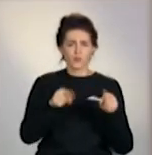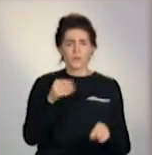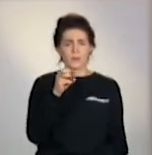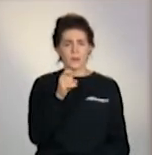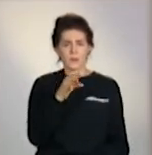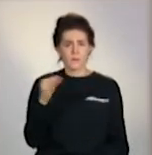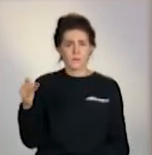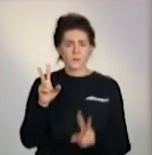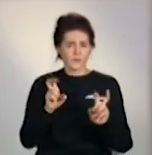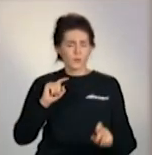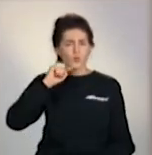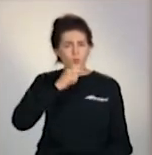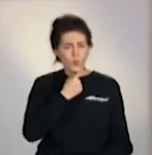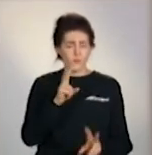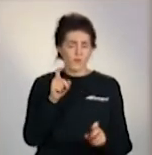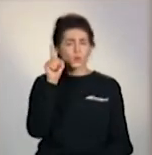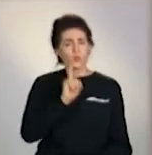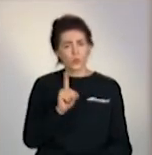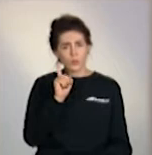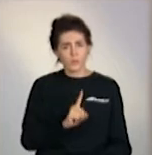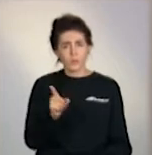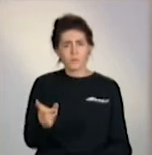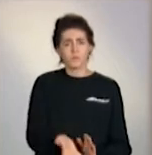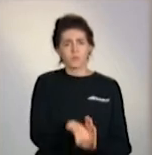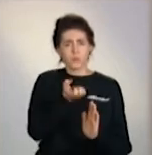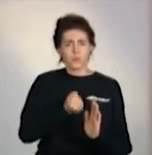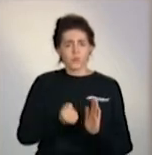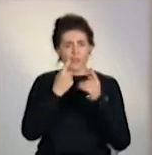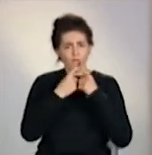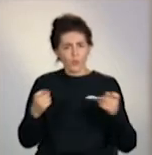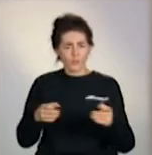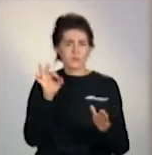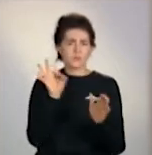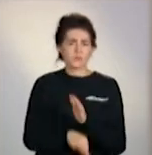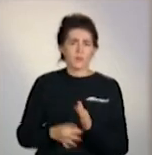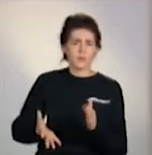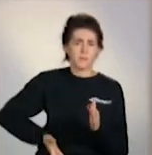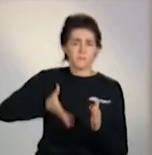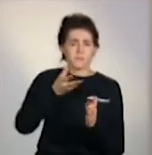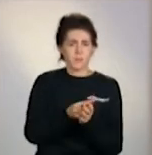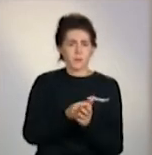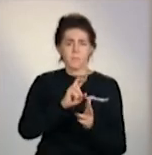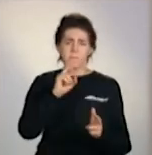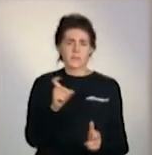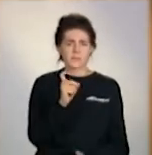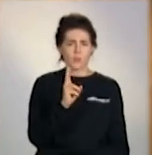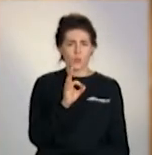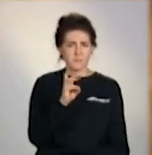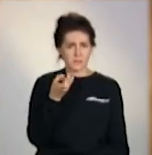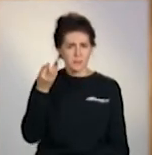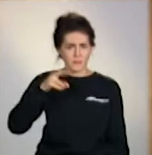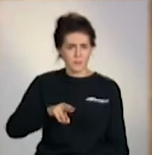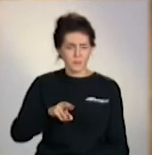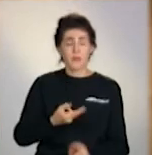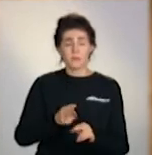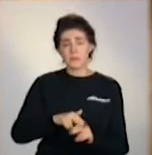я считаю, для них удобнее. Они получают информацию, сразу делают оплату, без комиссии. На